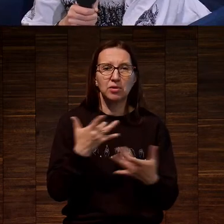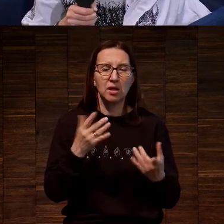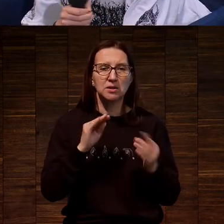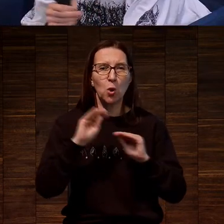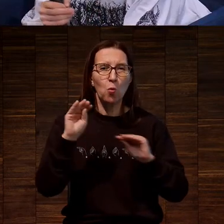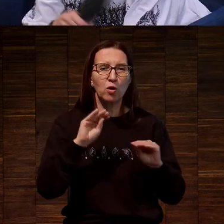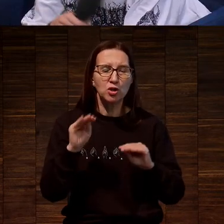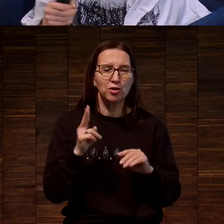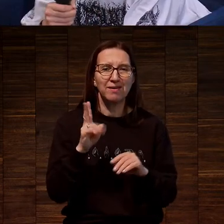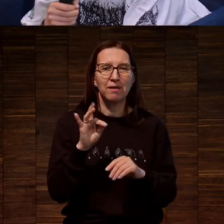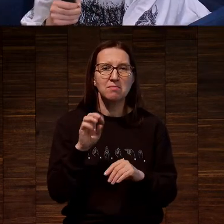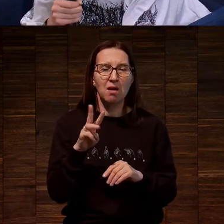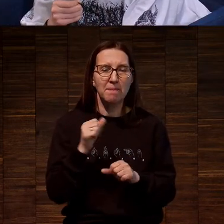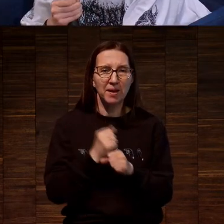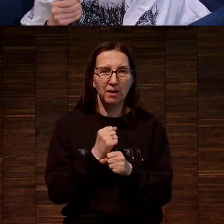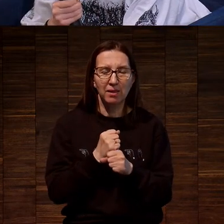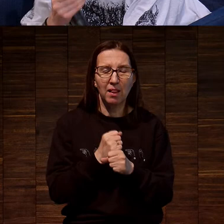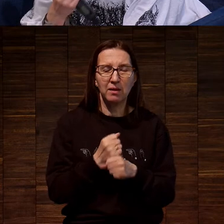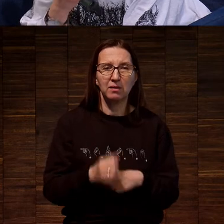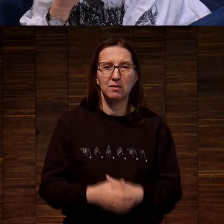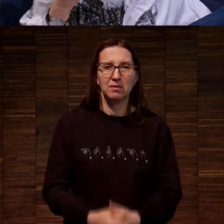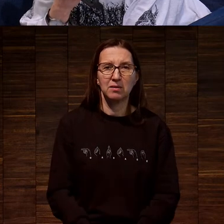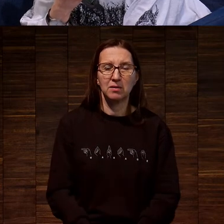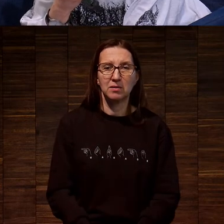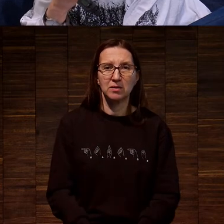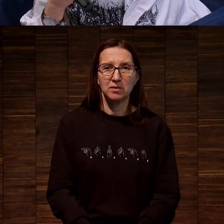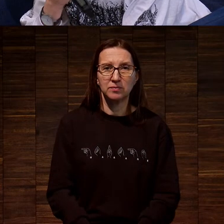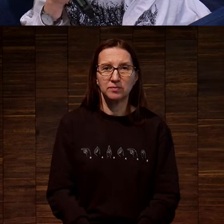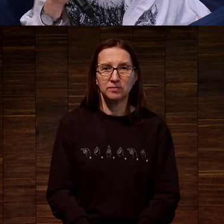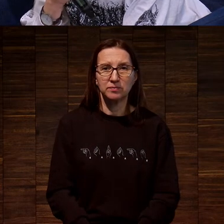украшения, керамику. И объекты.